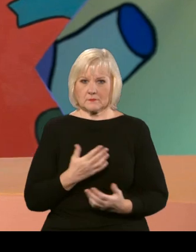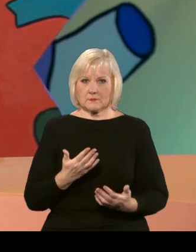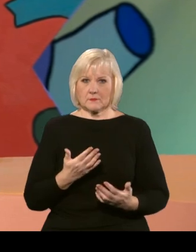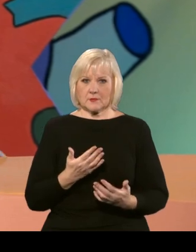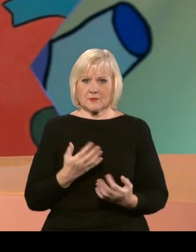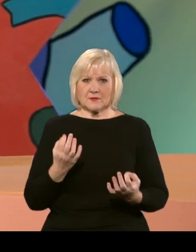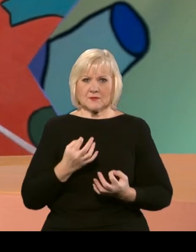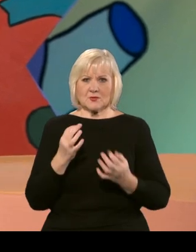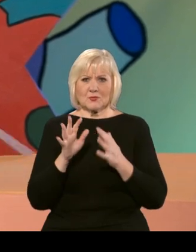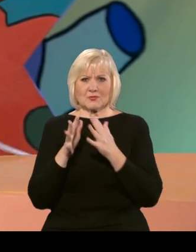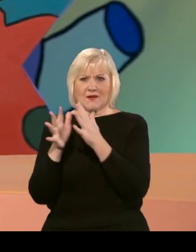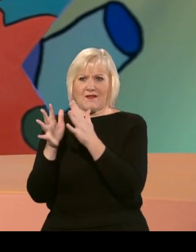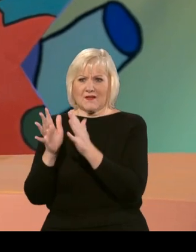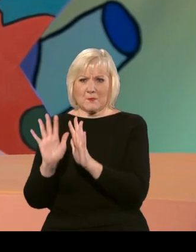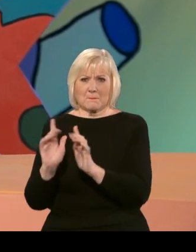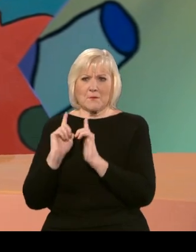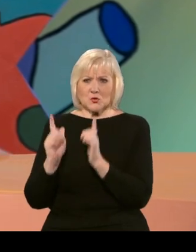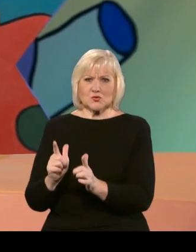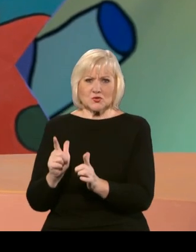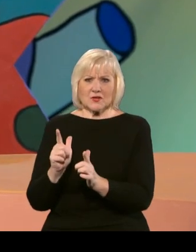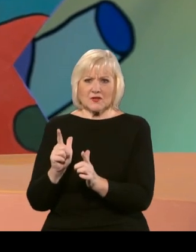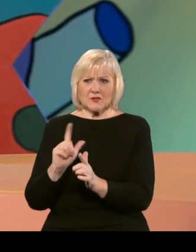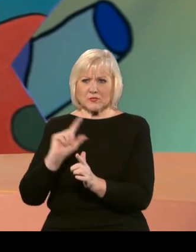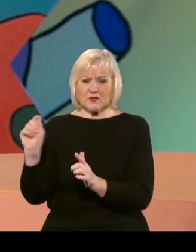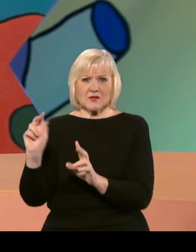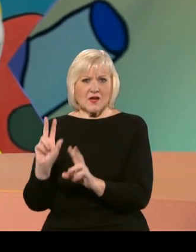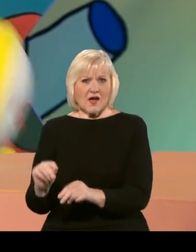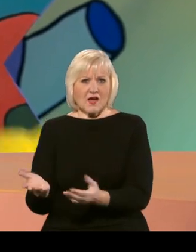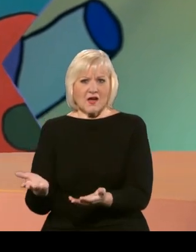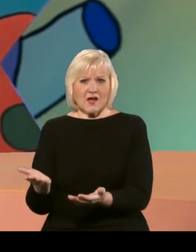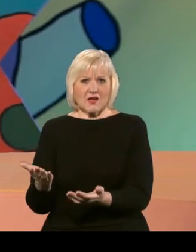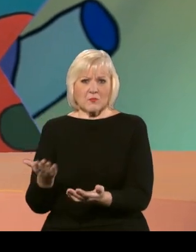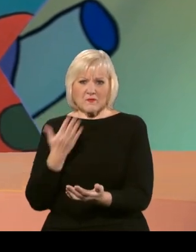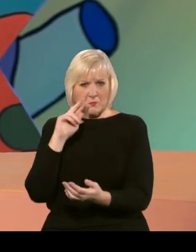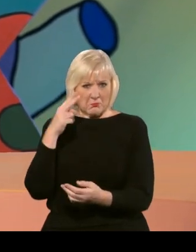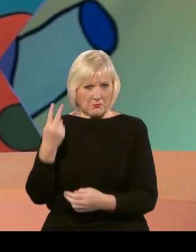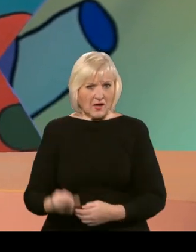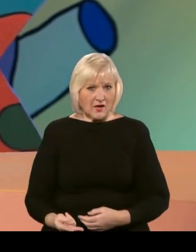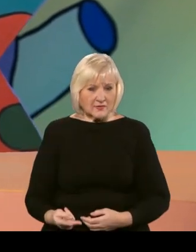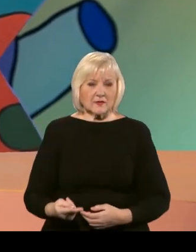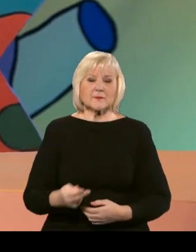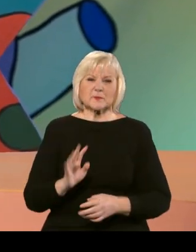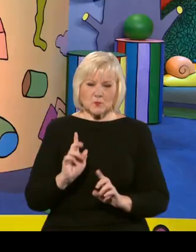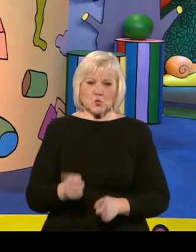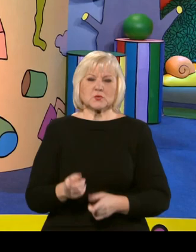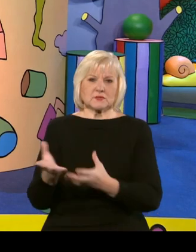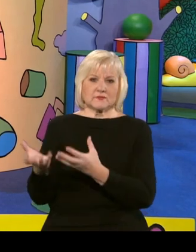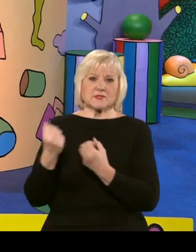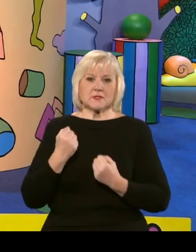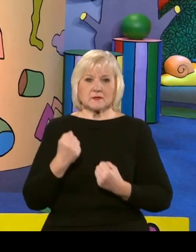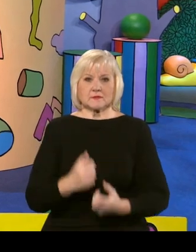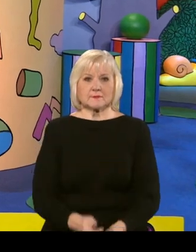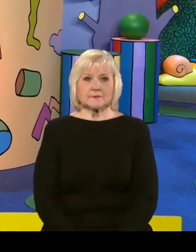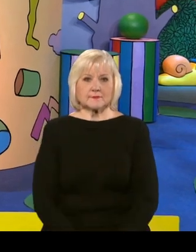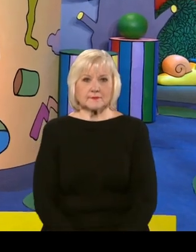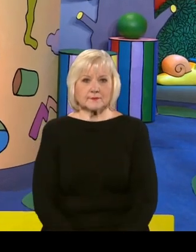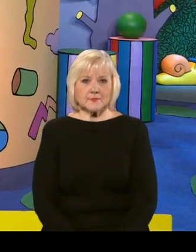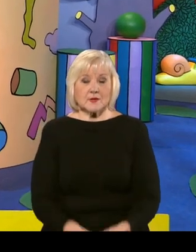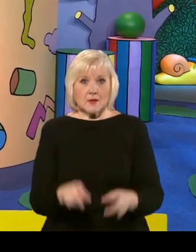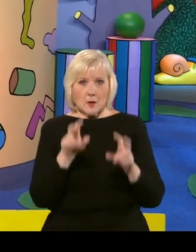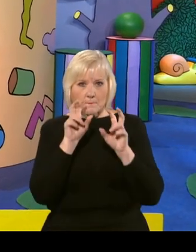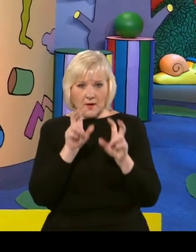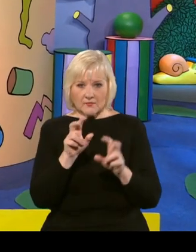Jej, draku, počkej, kam letíš? Nebo spíš kam padáš? Jej, musím pro něj.